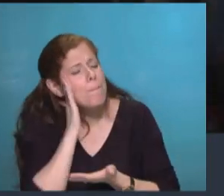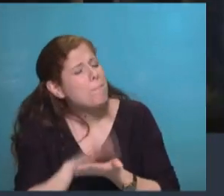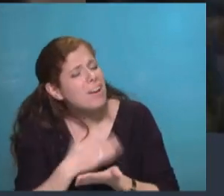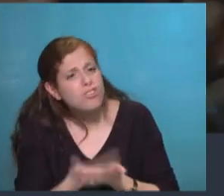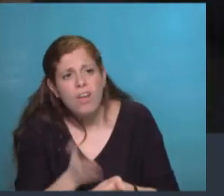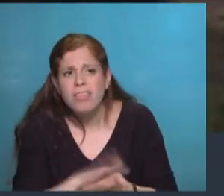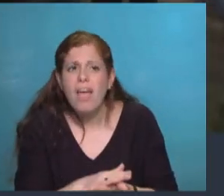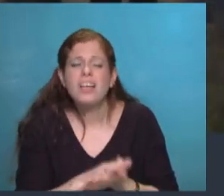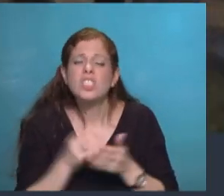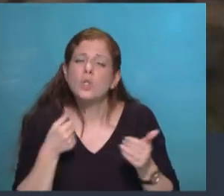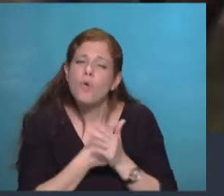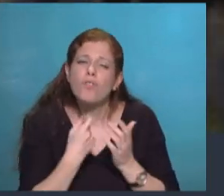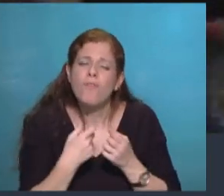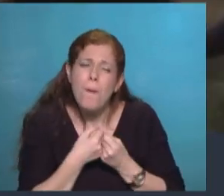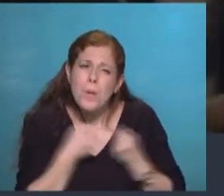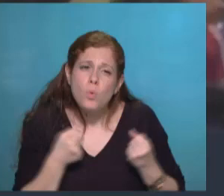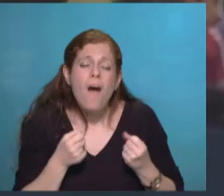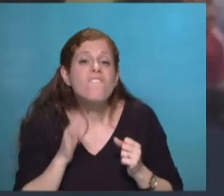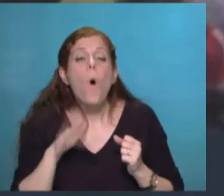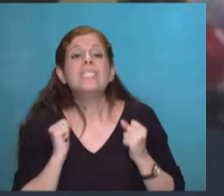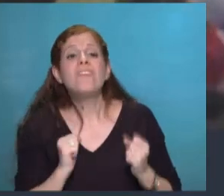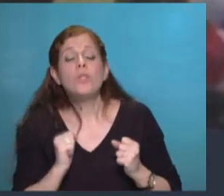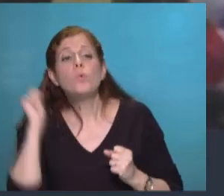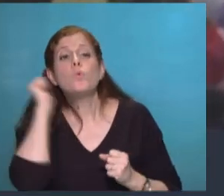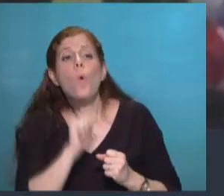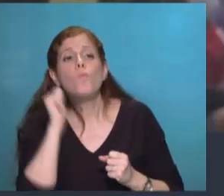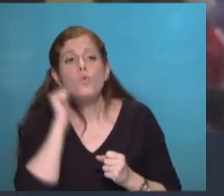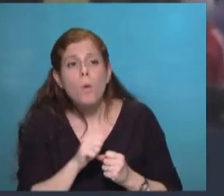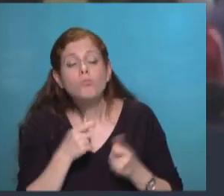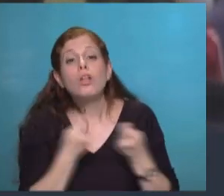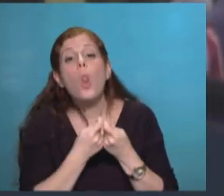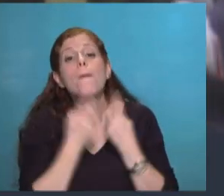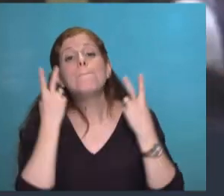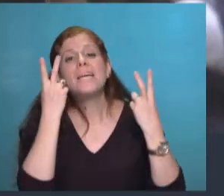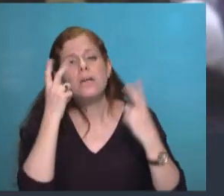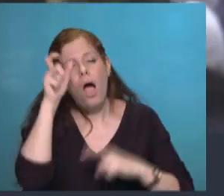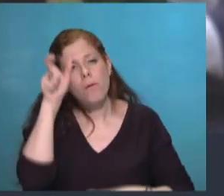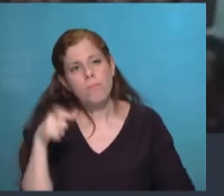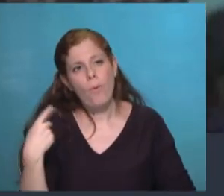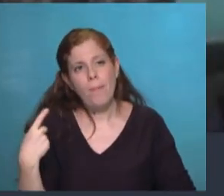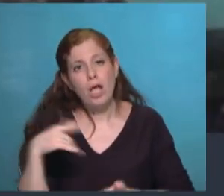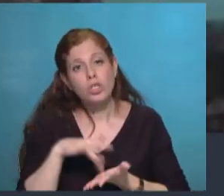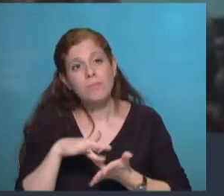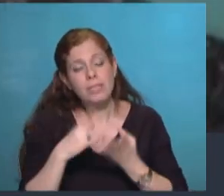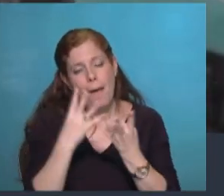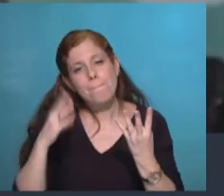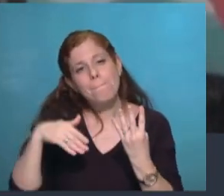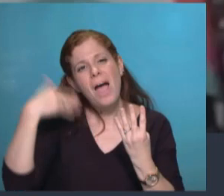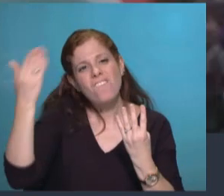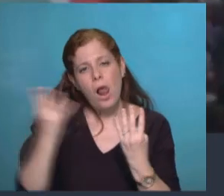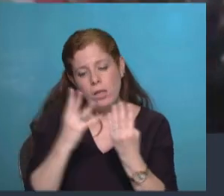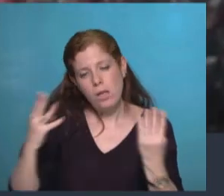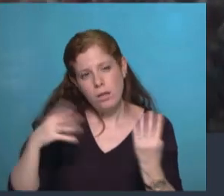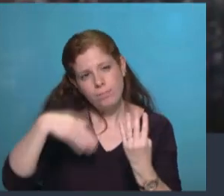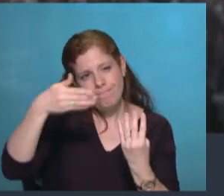מתוחים, וחוסר ודאות יומיומי שתלוי בעיקר בגורם אחד שנמצא מעבר לגדר.